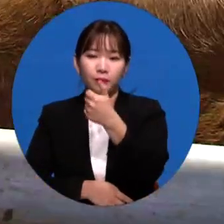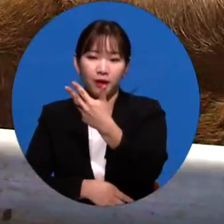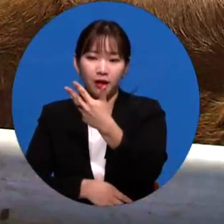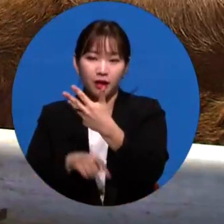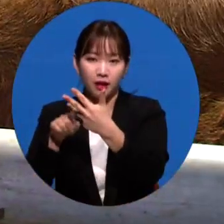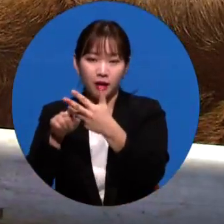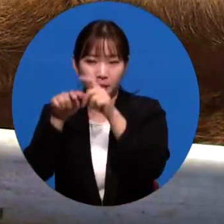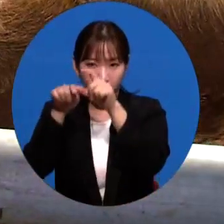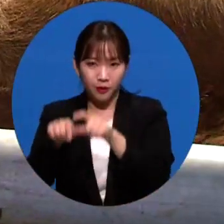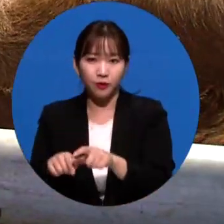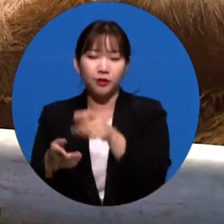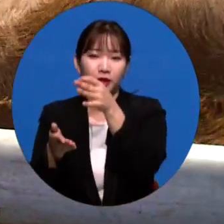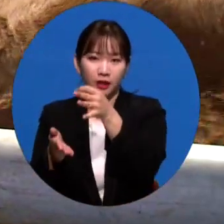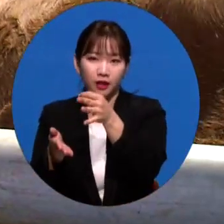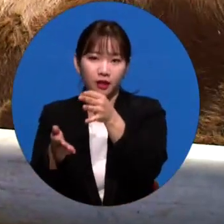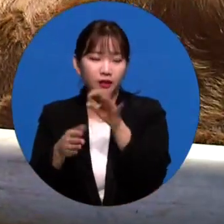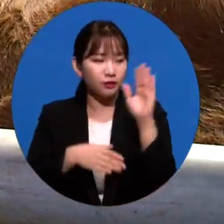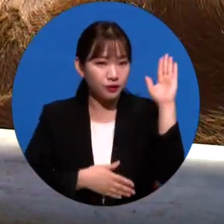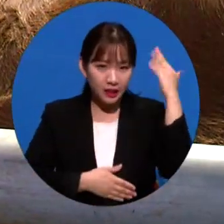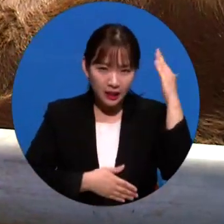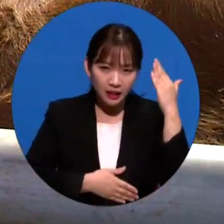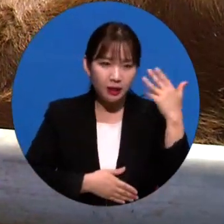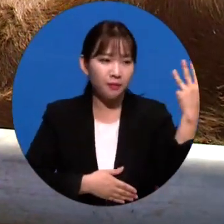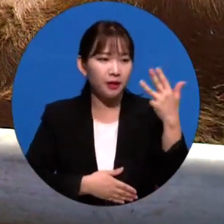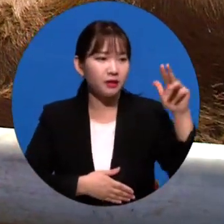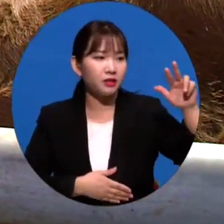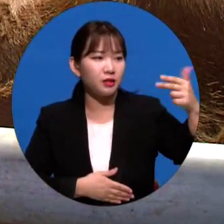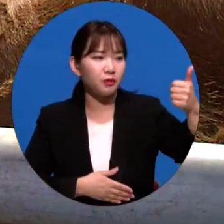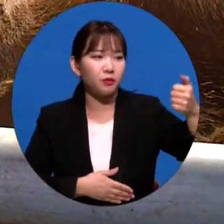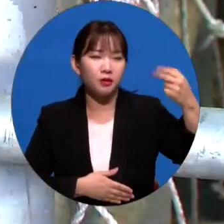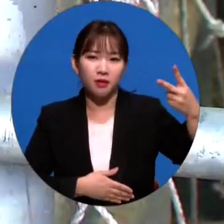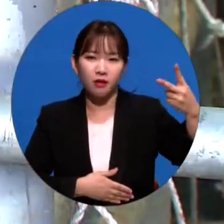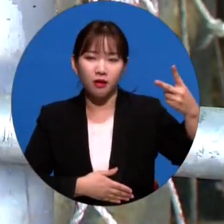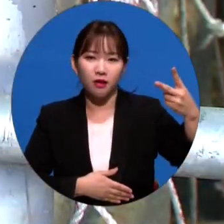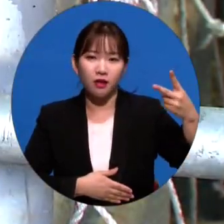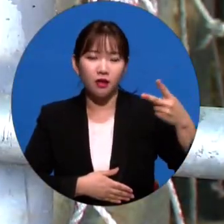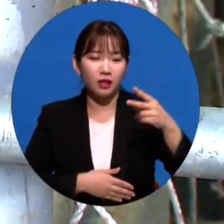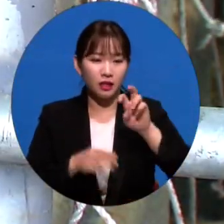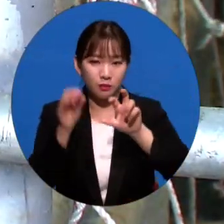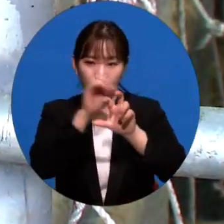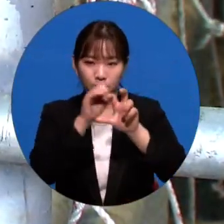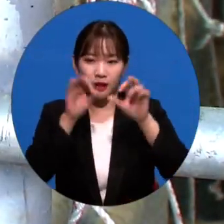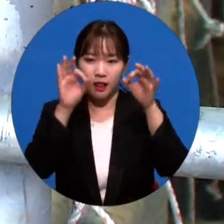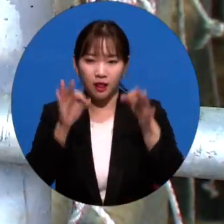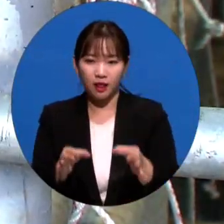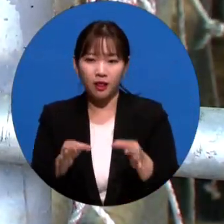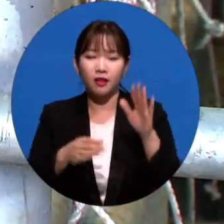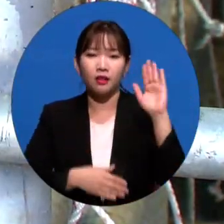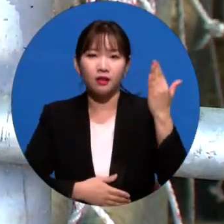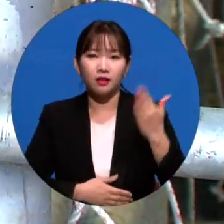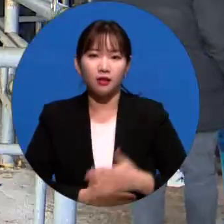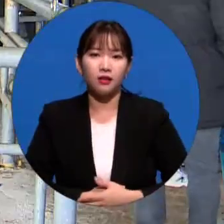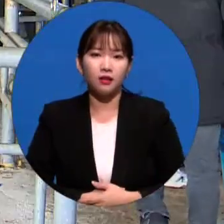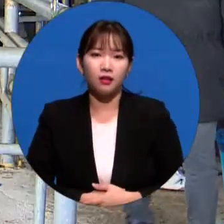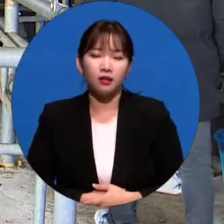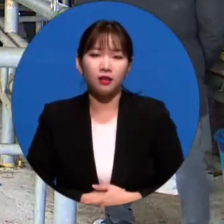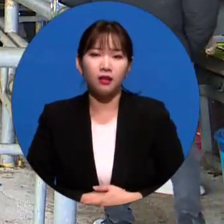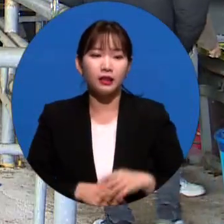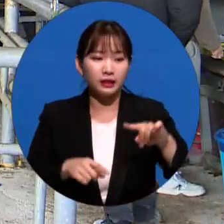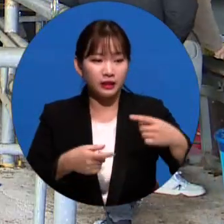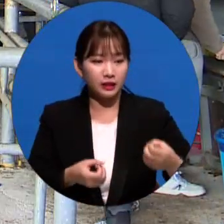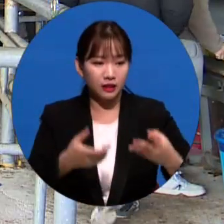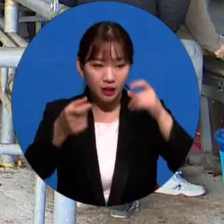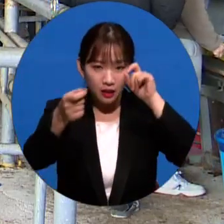1,658원이었던 평균 거래 가격이 최근 8,752원으로 25%가량 떨어졌습니다. 설